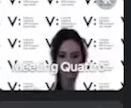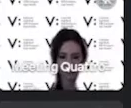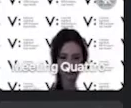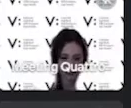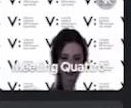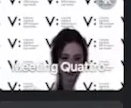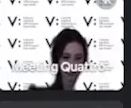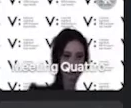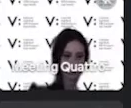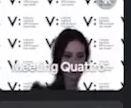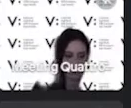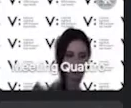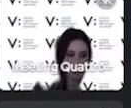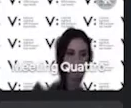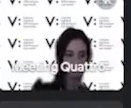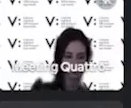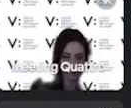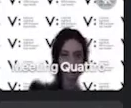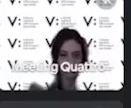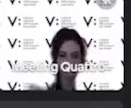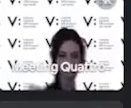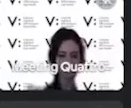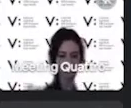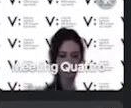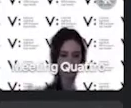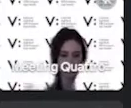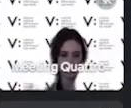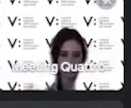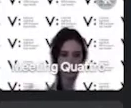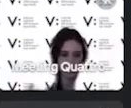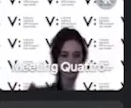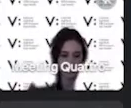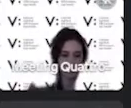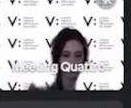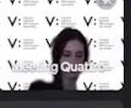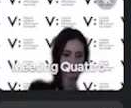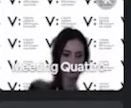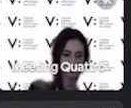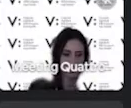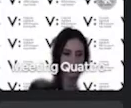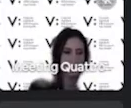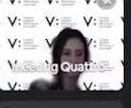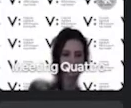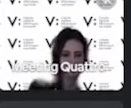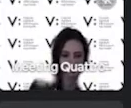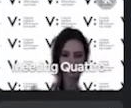di Giurisprudenza, troverete tutte quante le informazioni oppure